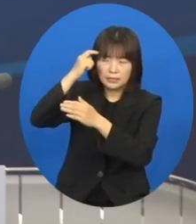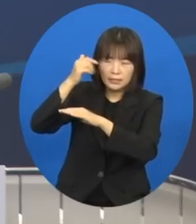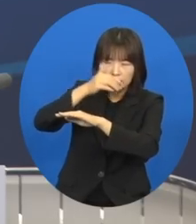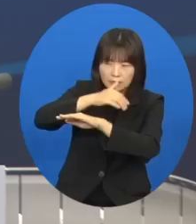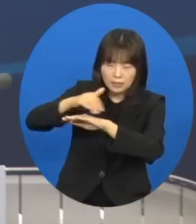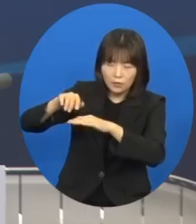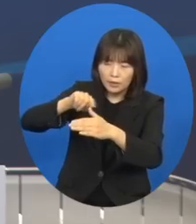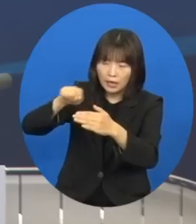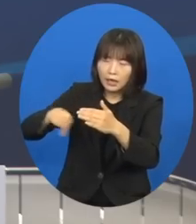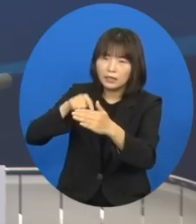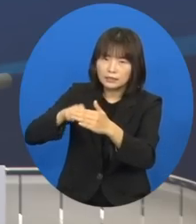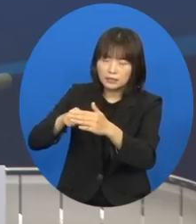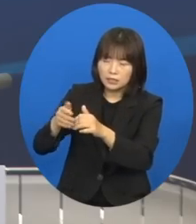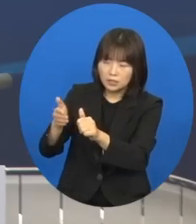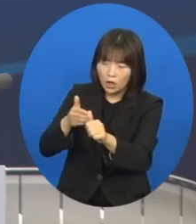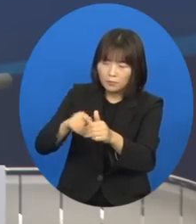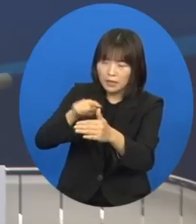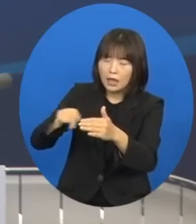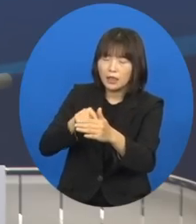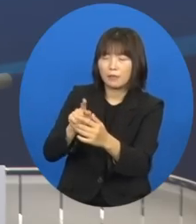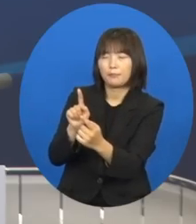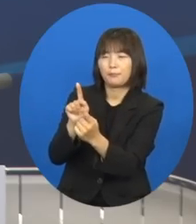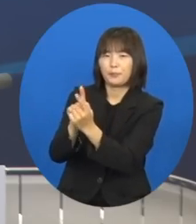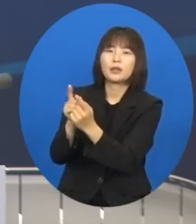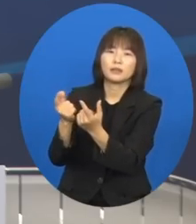계획하신 섭리적인 만남인 것 같습니다.